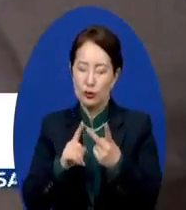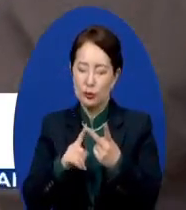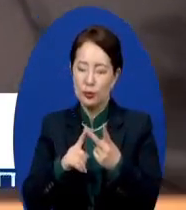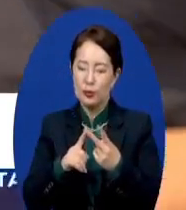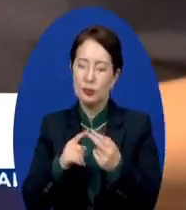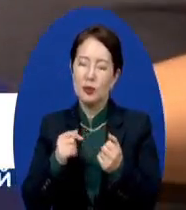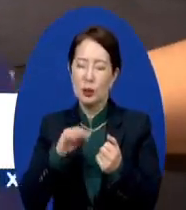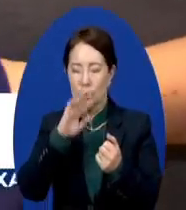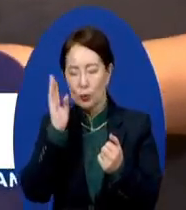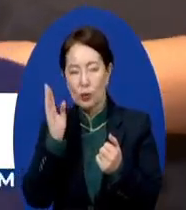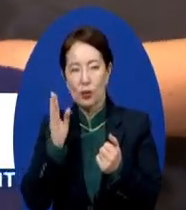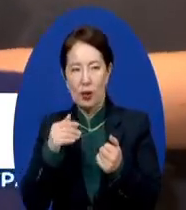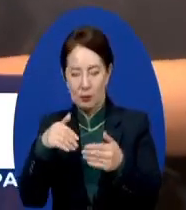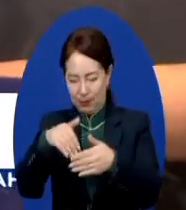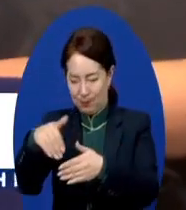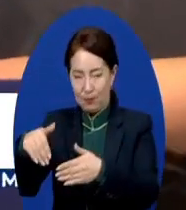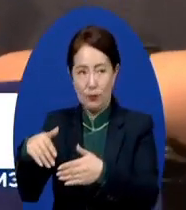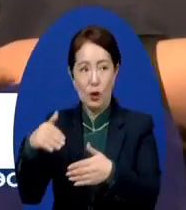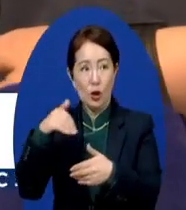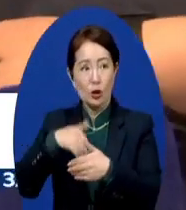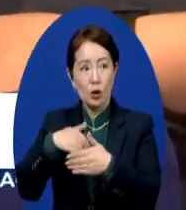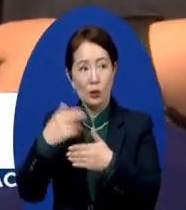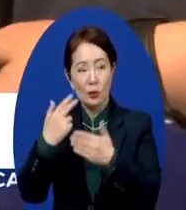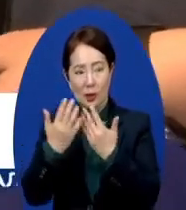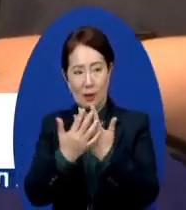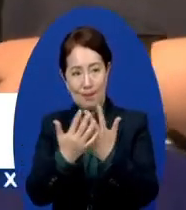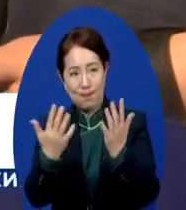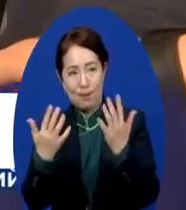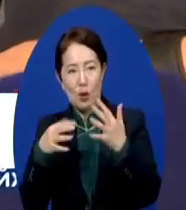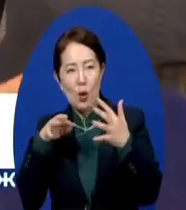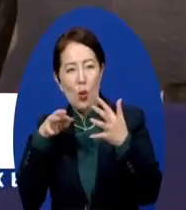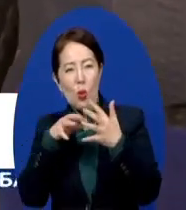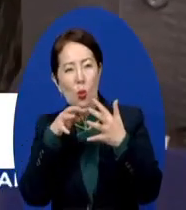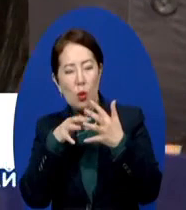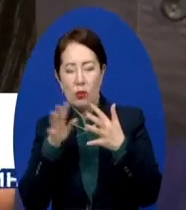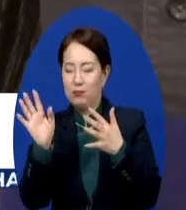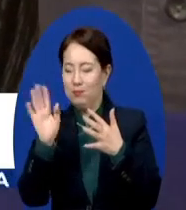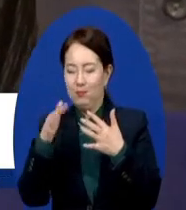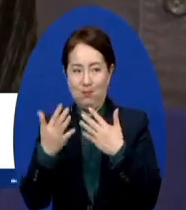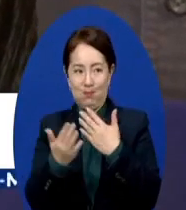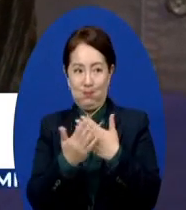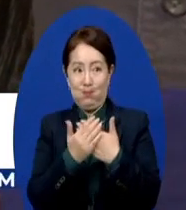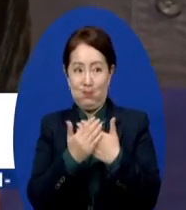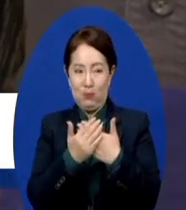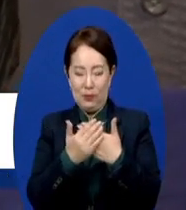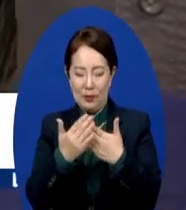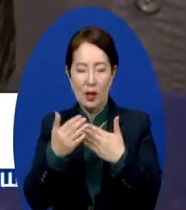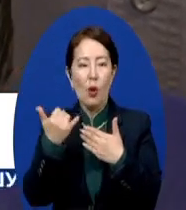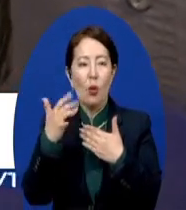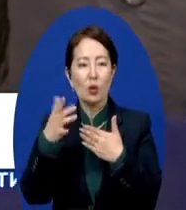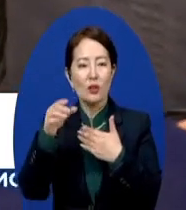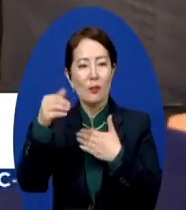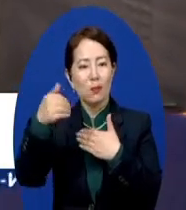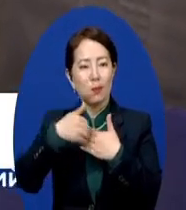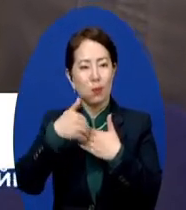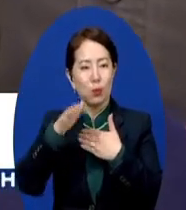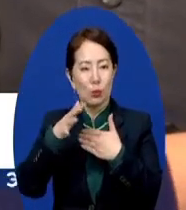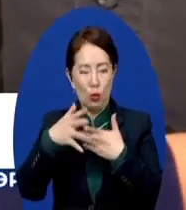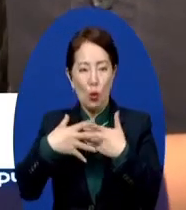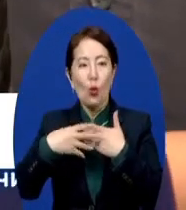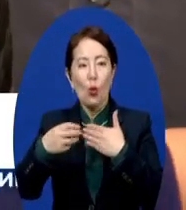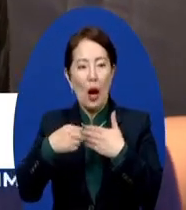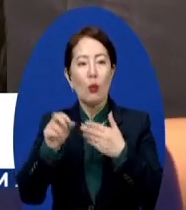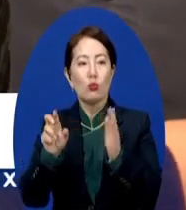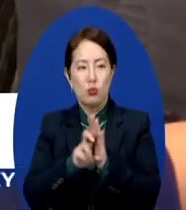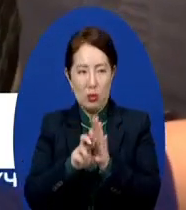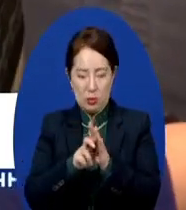дулаалаа, хэд хэдэн зүйлтэй нэгдүгээр тийм дотор цагаан бүрээс нь уур нэвтрүүлдэг, завсрын бүрээс нь ус нэвтрүүлэхгүй уур